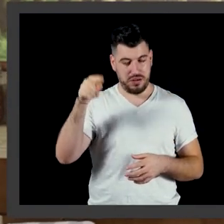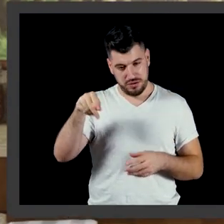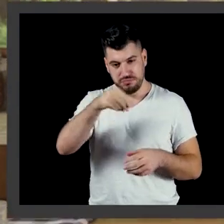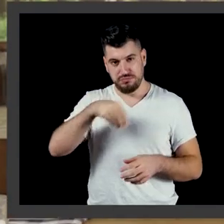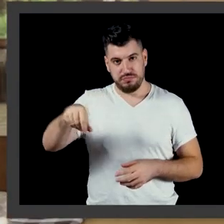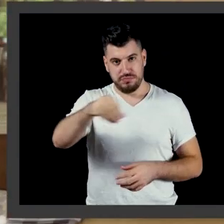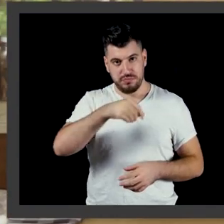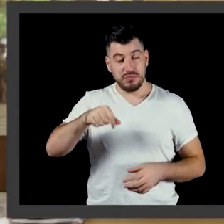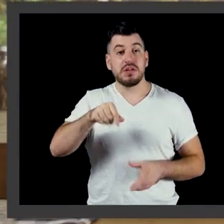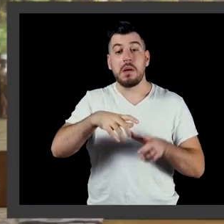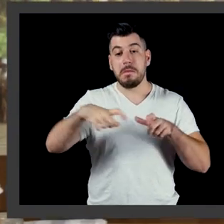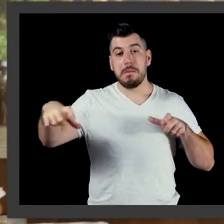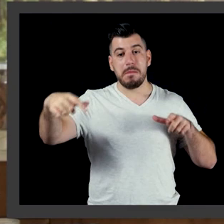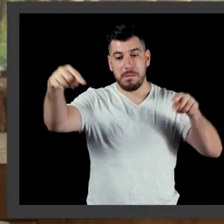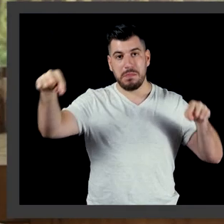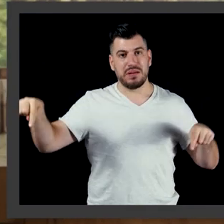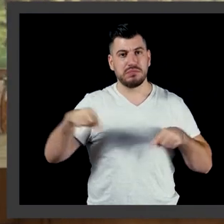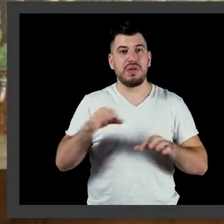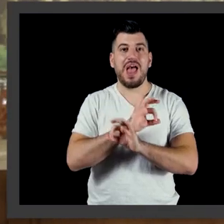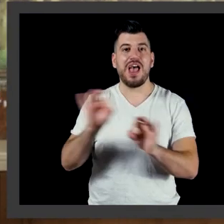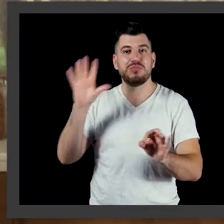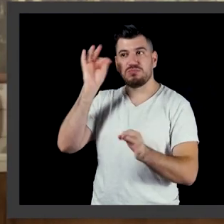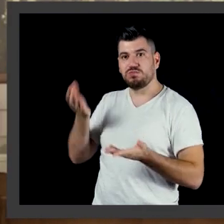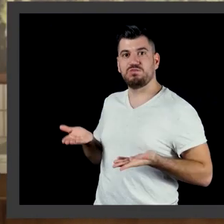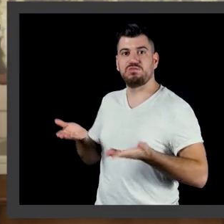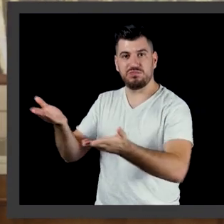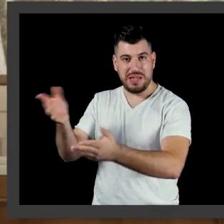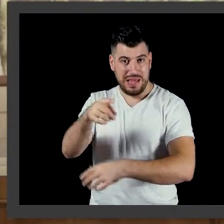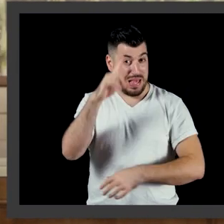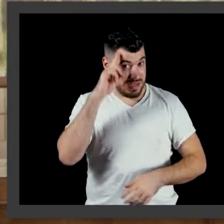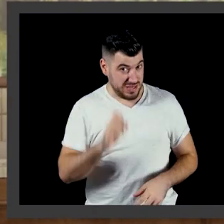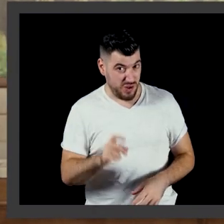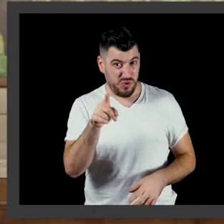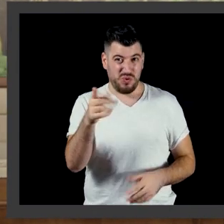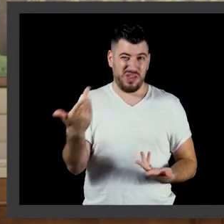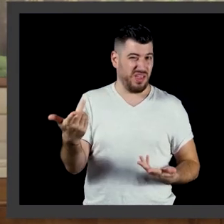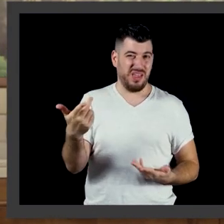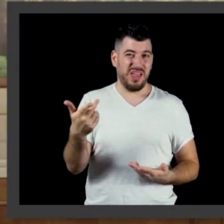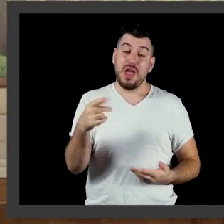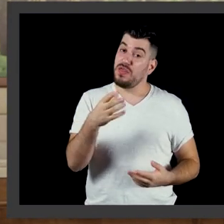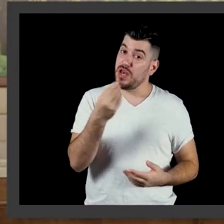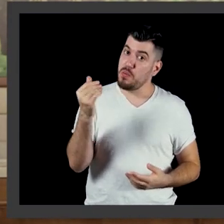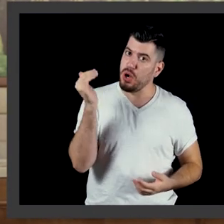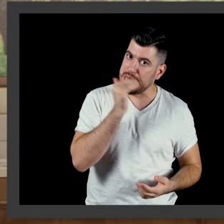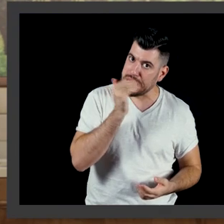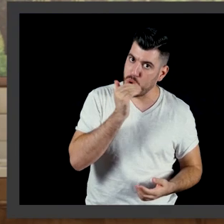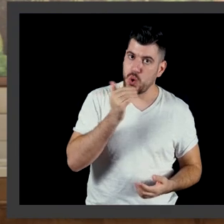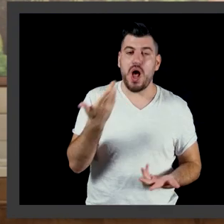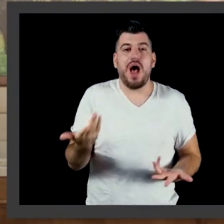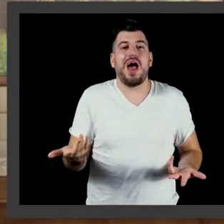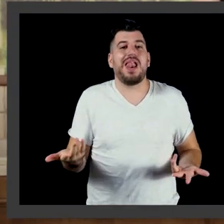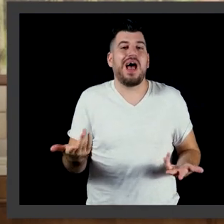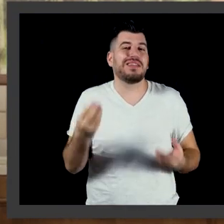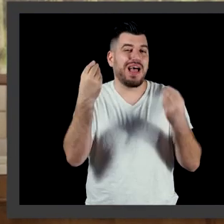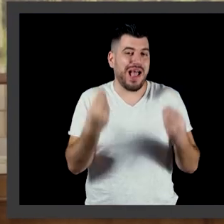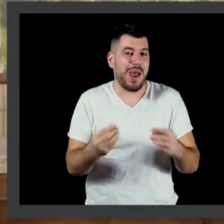Το παστίτσιο μου είναι έτοιμο για το φούρνο. Ξέρω ότι δεν είναι κάτι πολύ γρήγορο για να ετοιμάστε, αλλά στη ζωή τα καλά πράγματα θέλουν